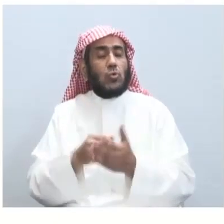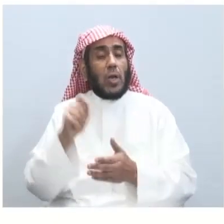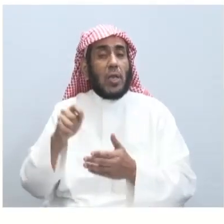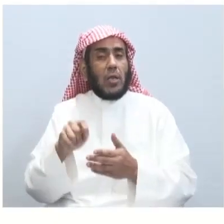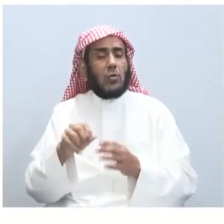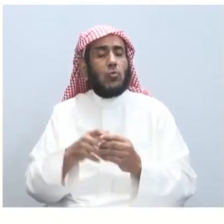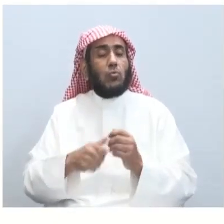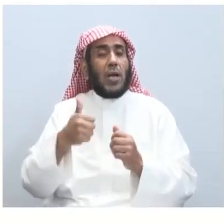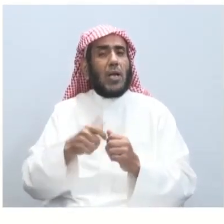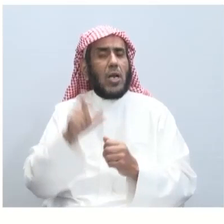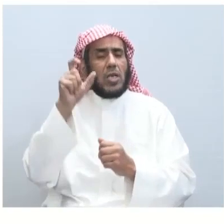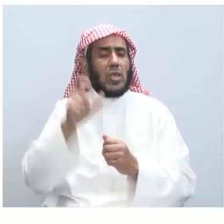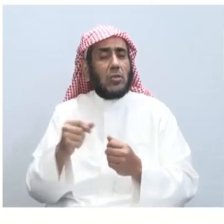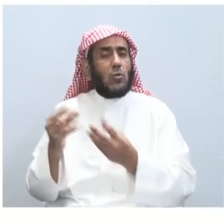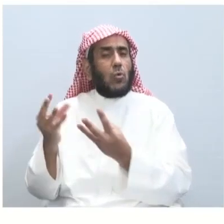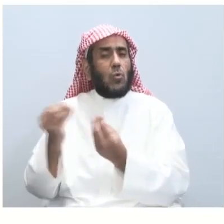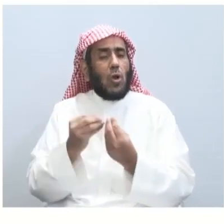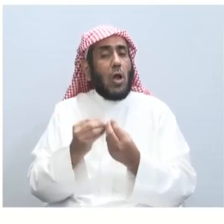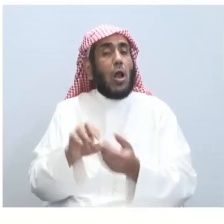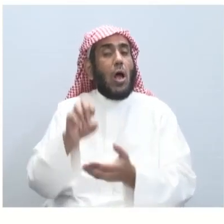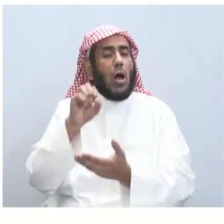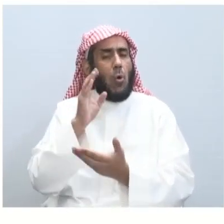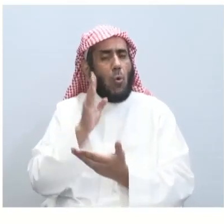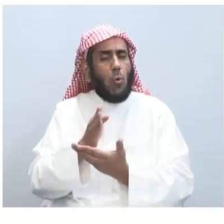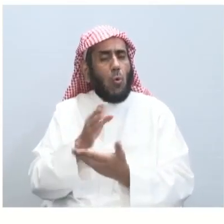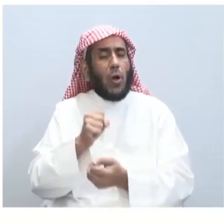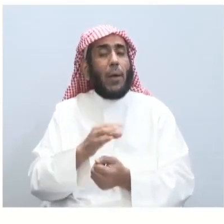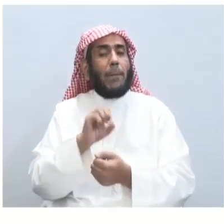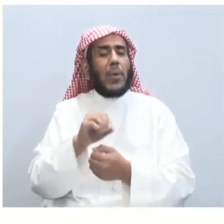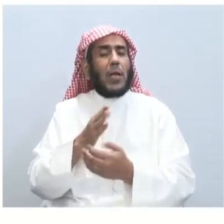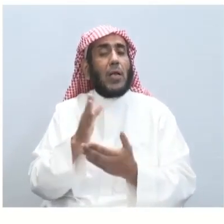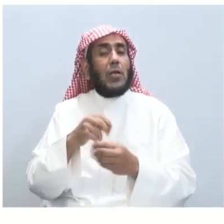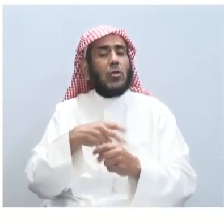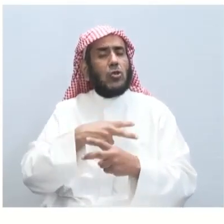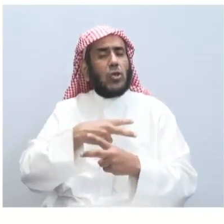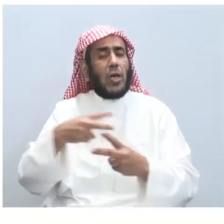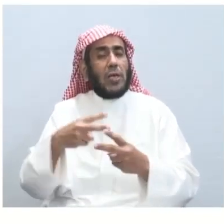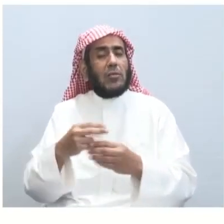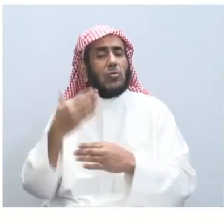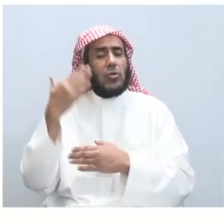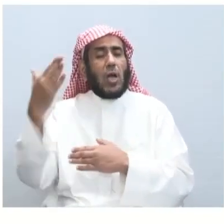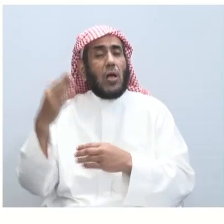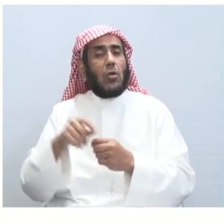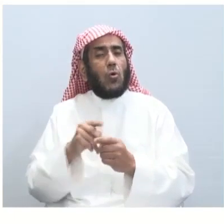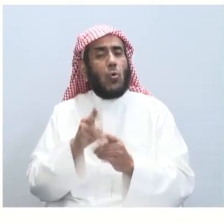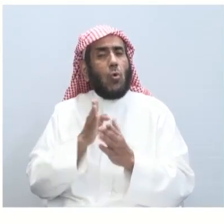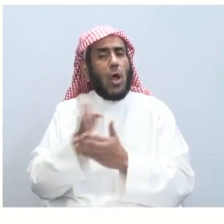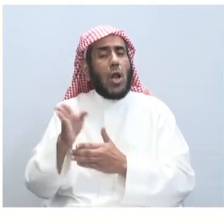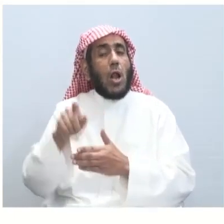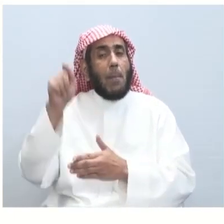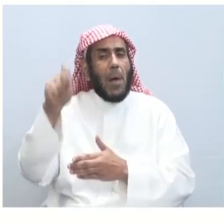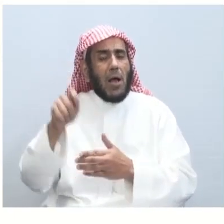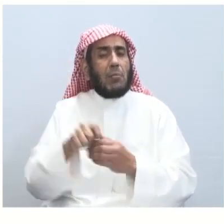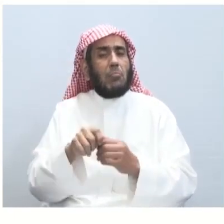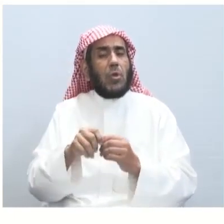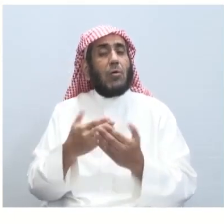تمكن للشخص الحصول على حقوقه من خلال اجراءات التقاضي باللجوء الى المحاكم ابتداء